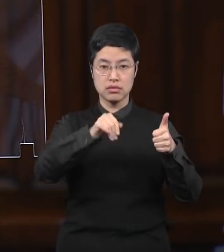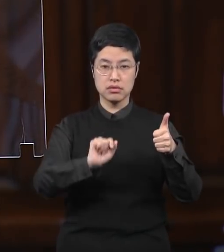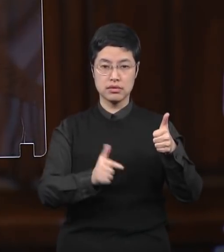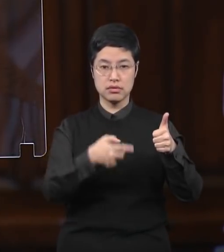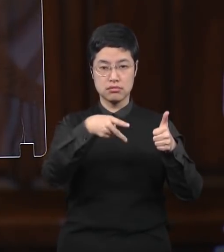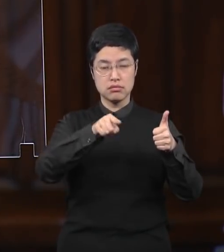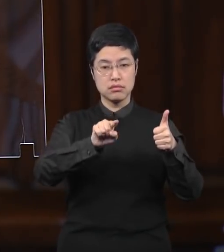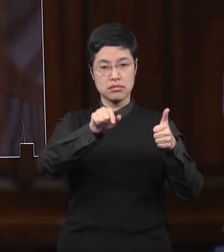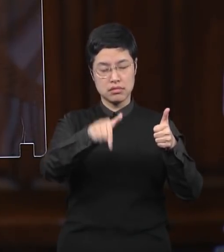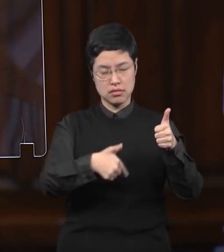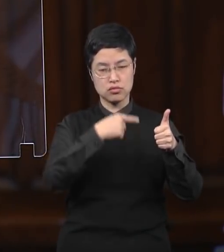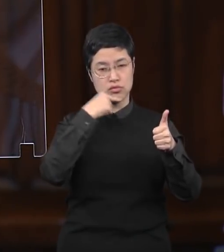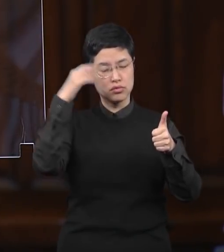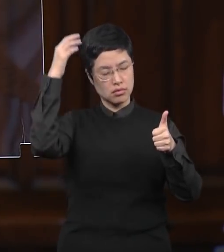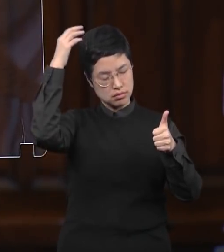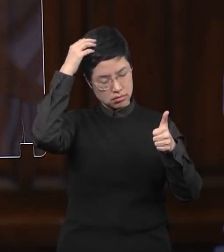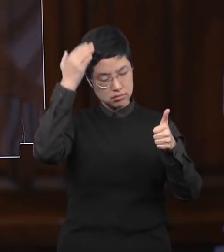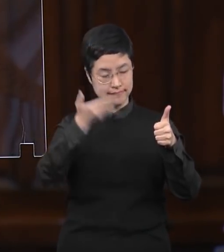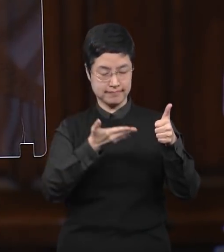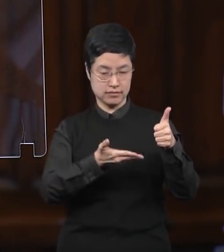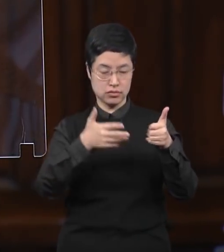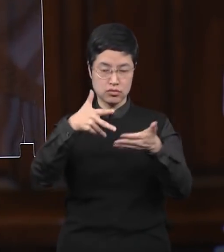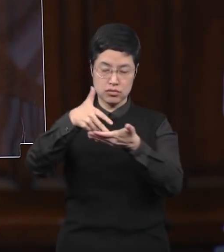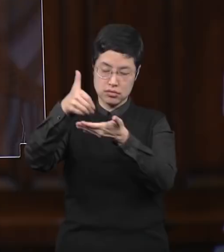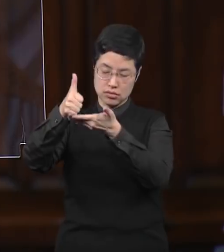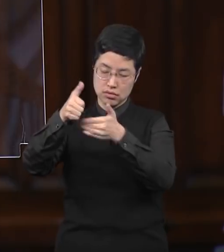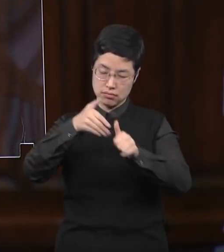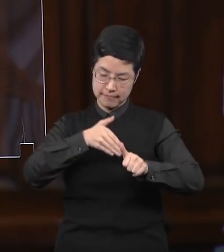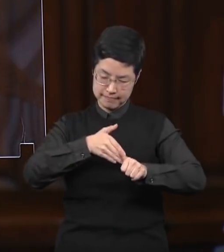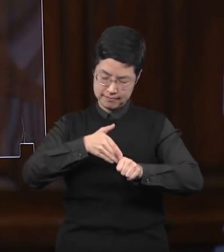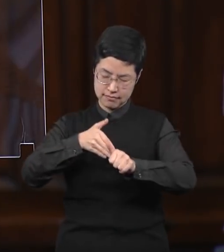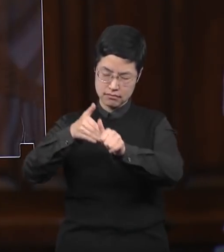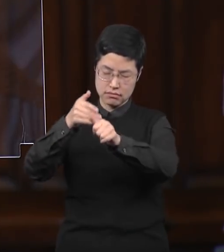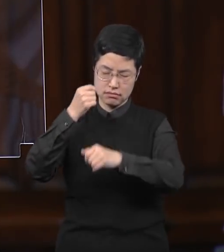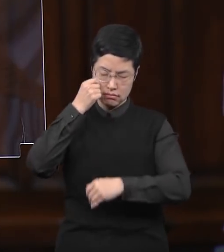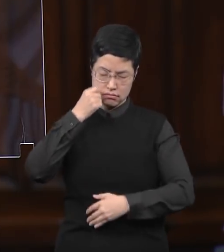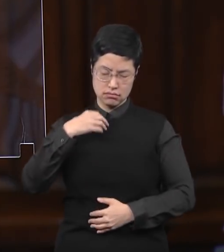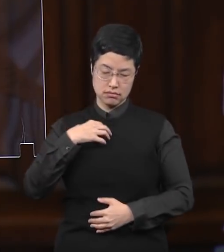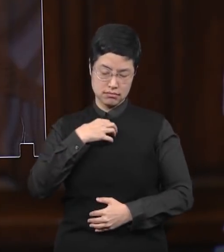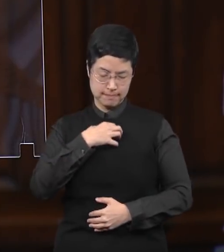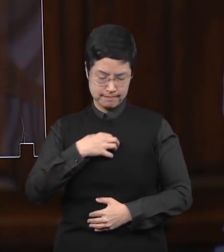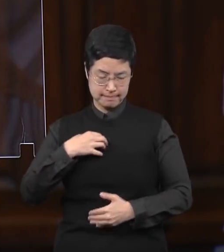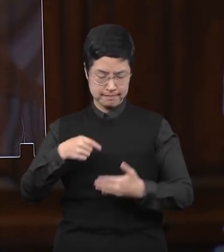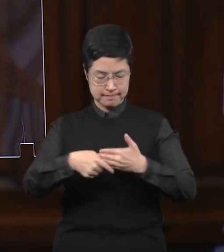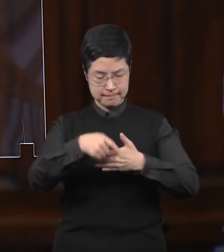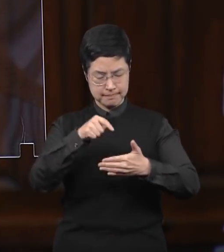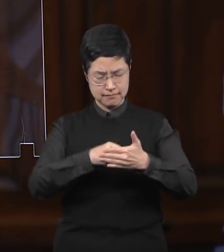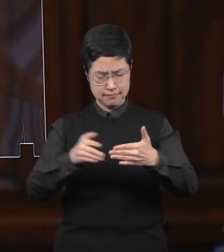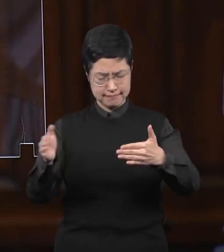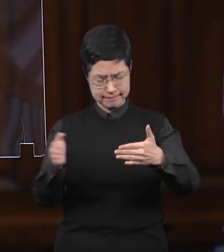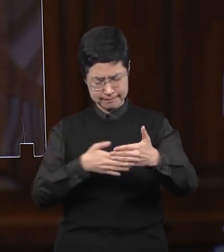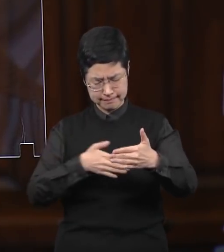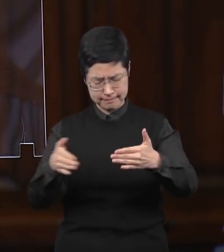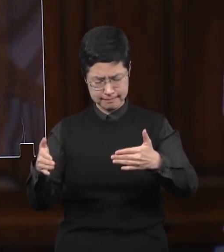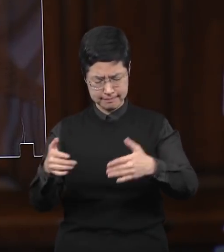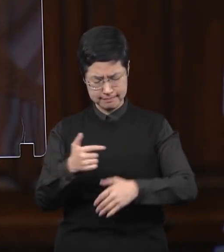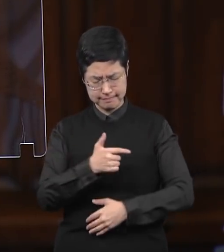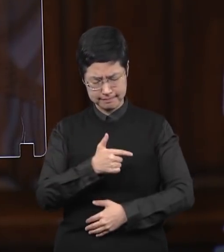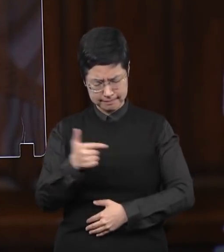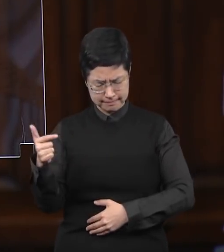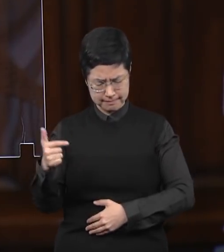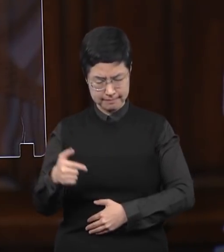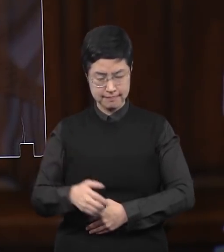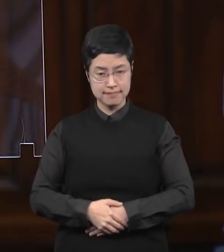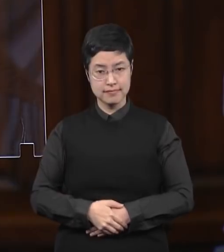주기형님을 주님께 보내드리는 슬프고 허전하기 그지없는